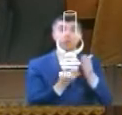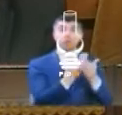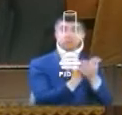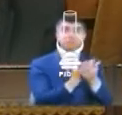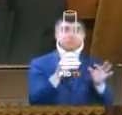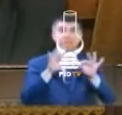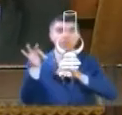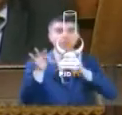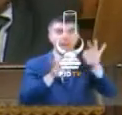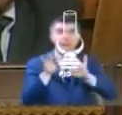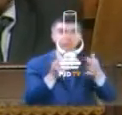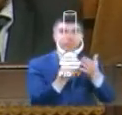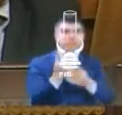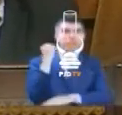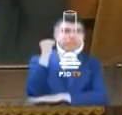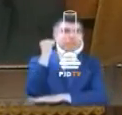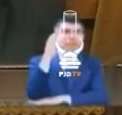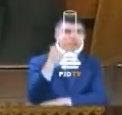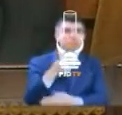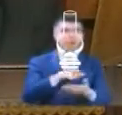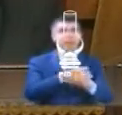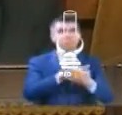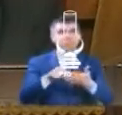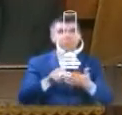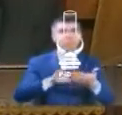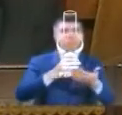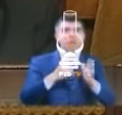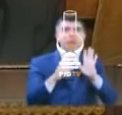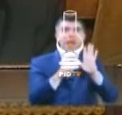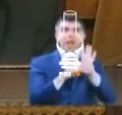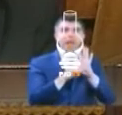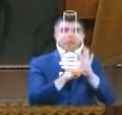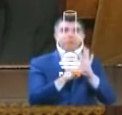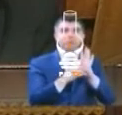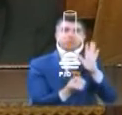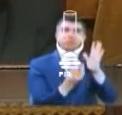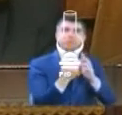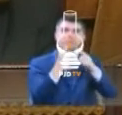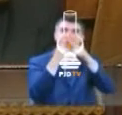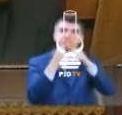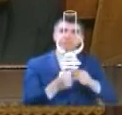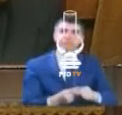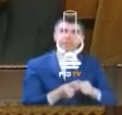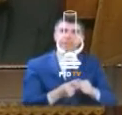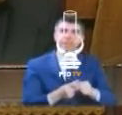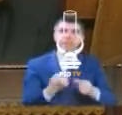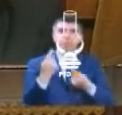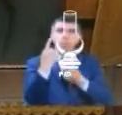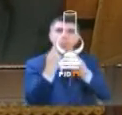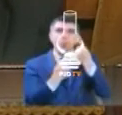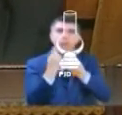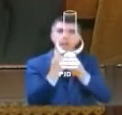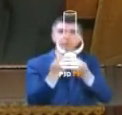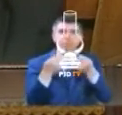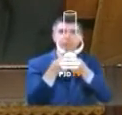المستوى الجبائي، واعتقد بان مشروع القانون المالي الذي نحن بصدد مناقشته اللي كيقترح واحد التعديل